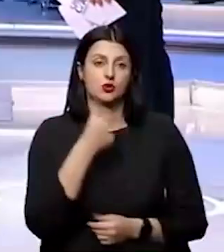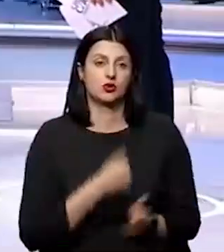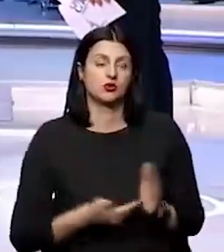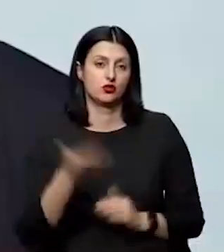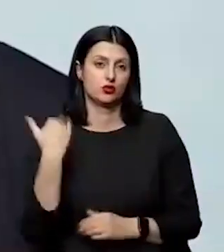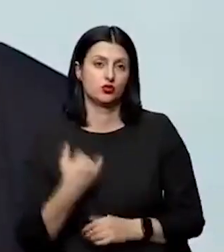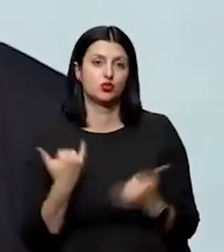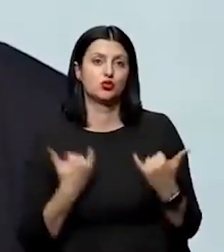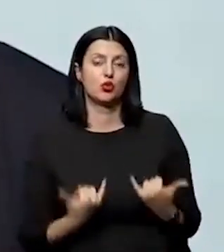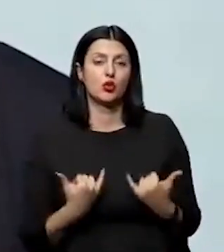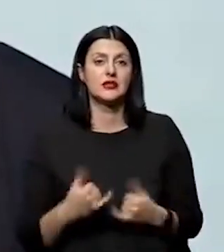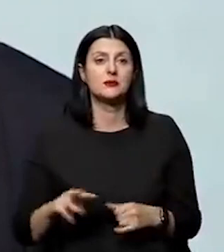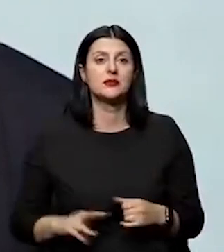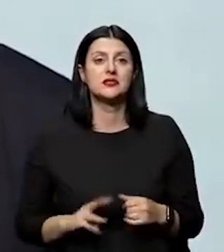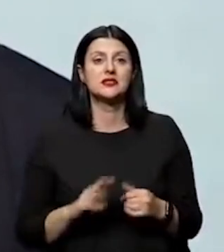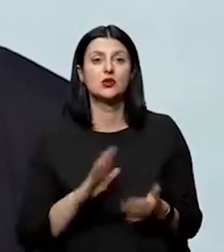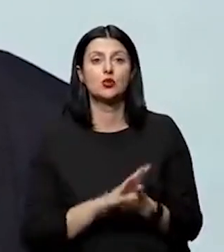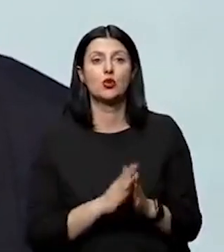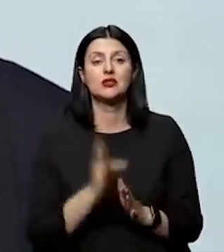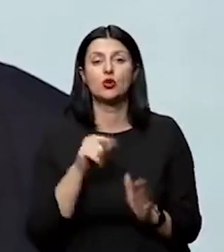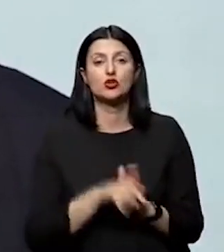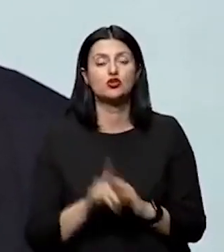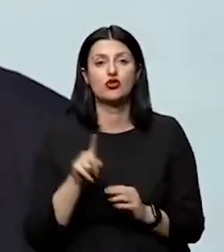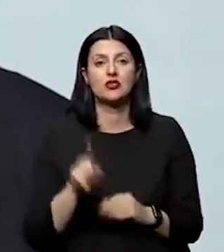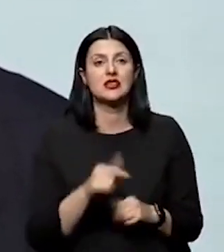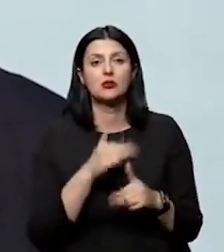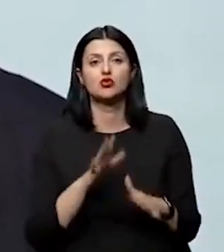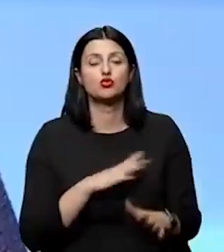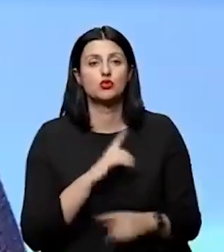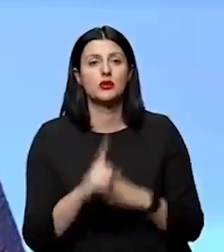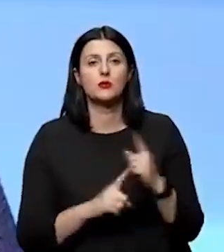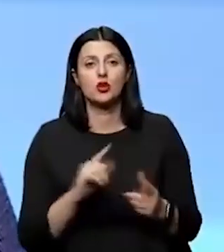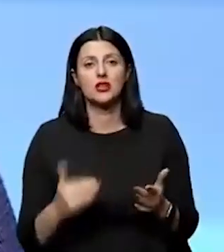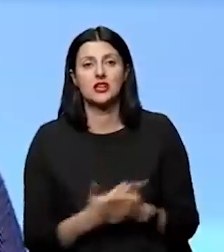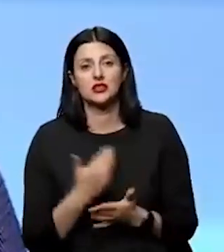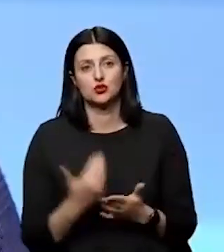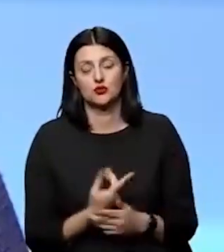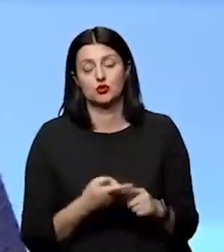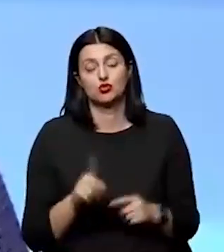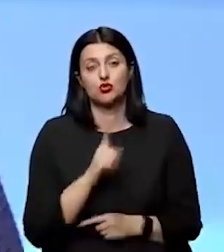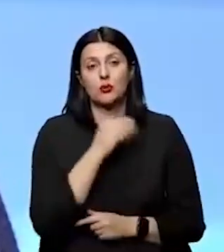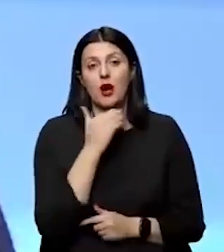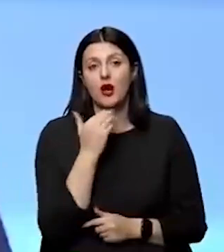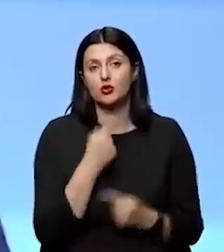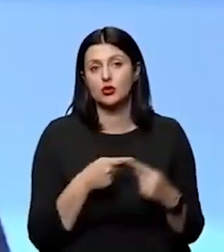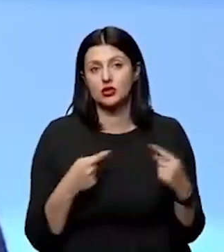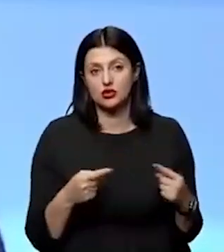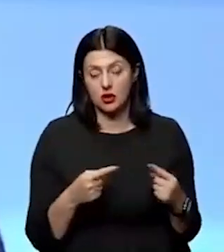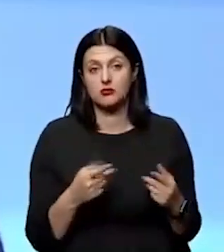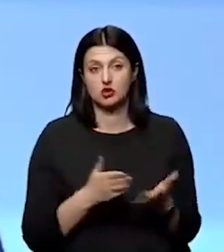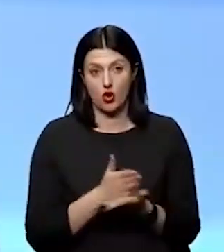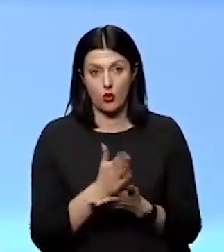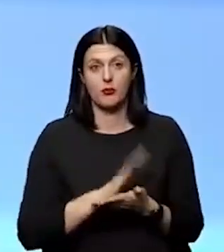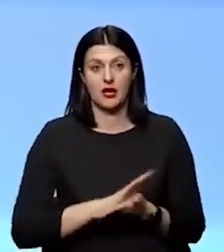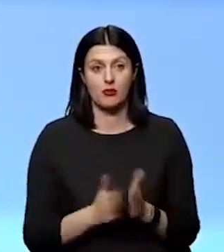Сьогодні Мінські угоди не означатимуть, що вони не можуть бути модернізовані. Тому що багато речей шляхом перемовин. Тільки